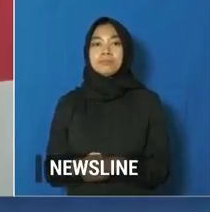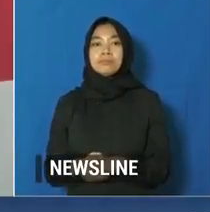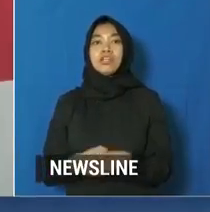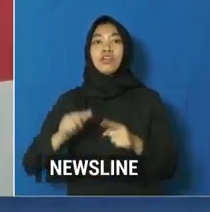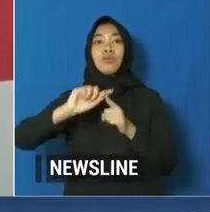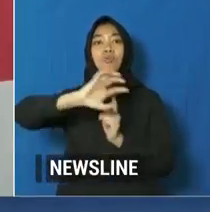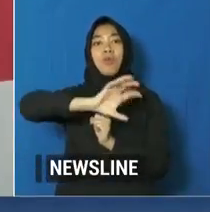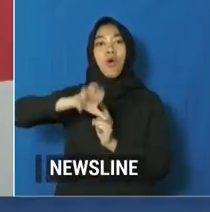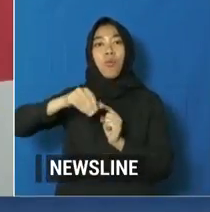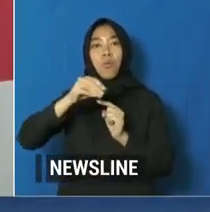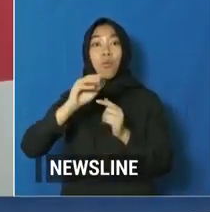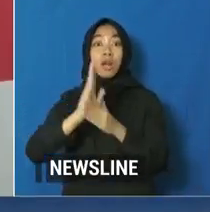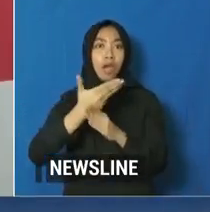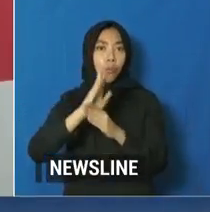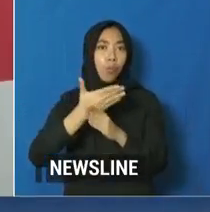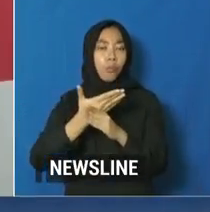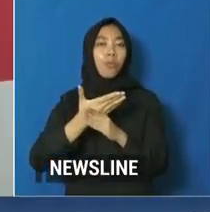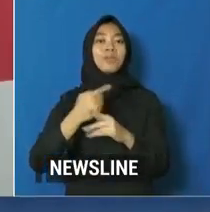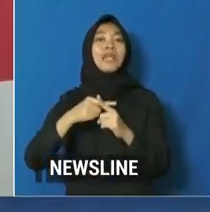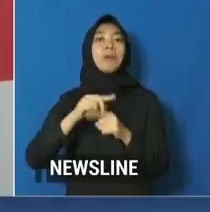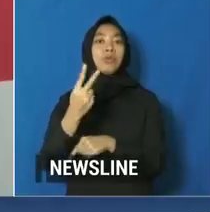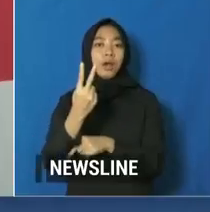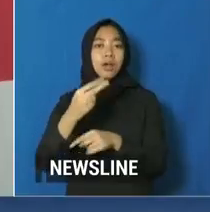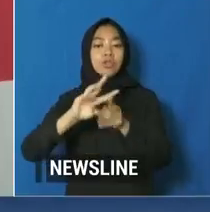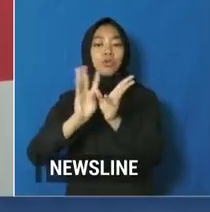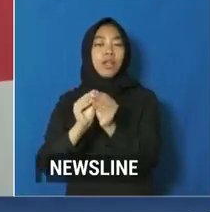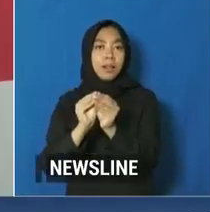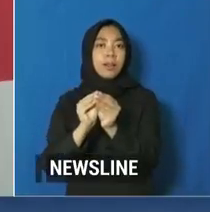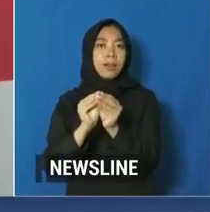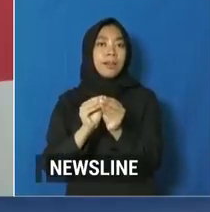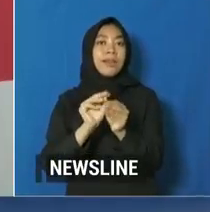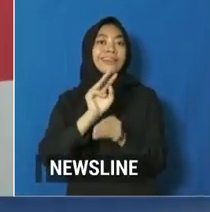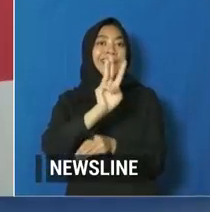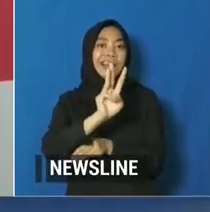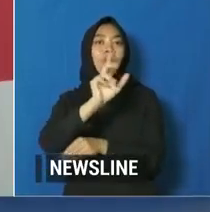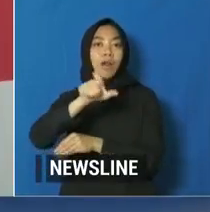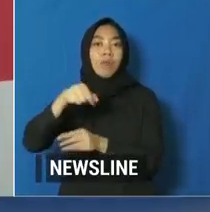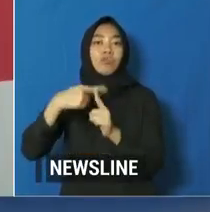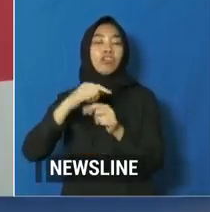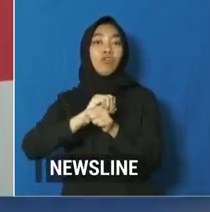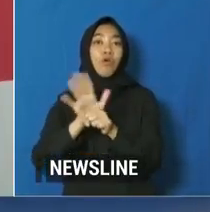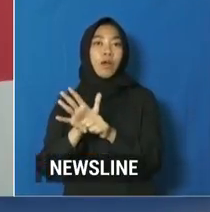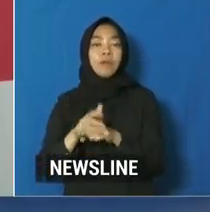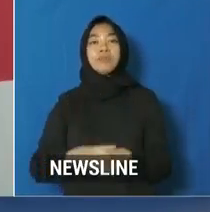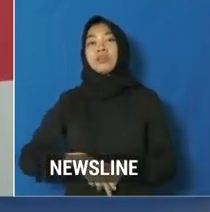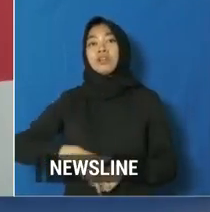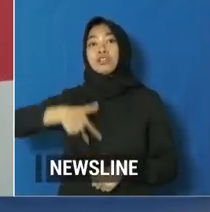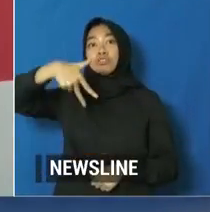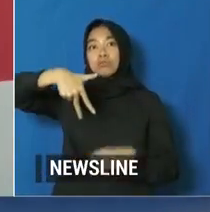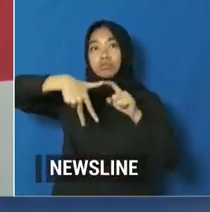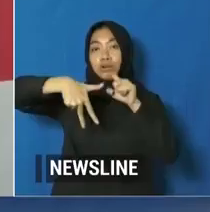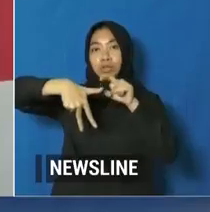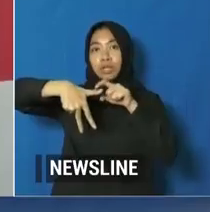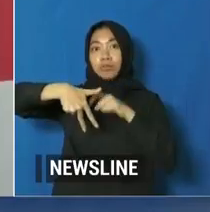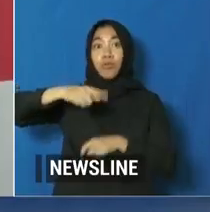Kepulauan Riau ada penambahan kasus 2, sehingga total menjadi 3 orang. Sulawesi Utara tidak ada